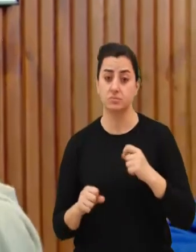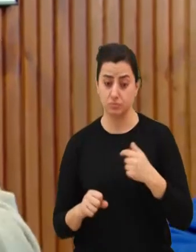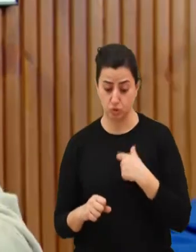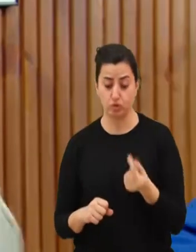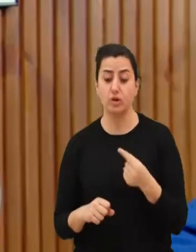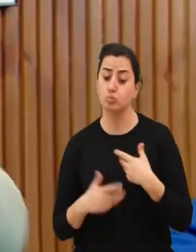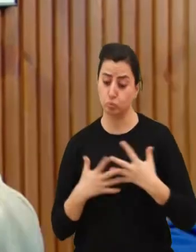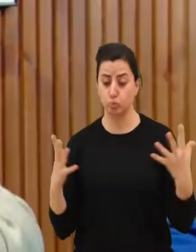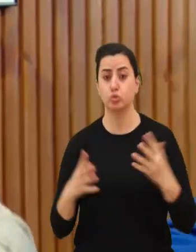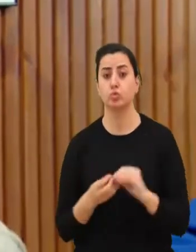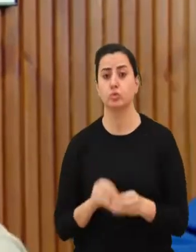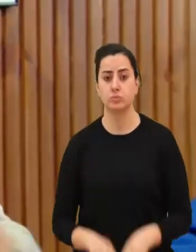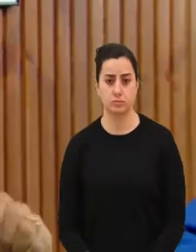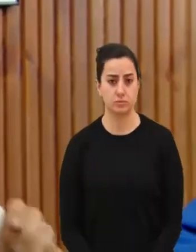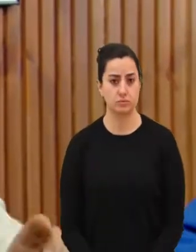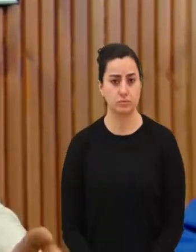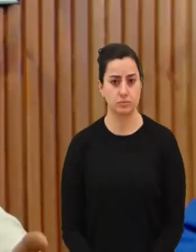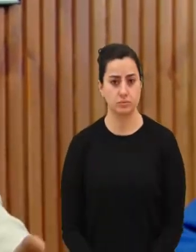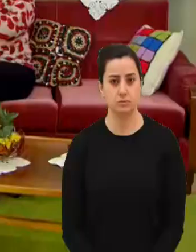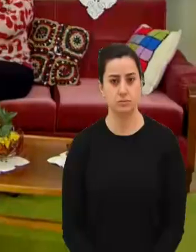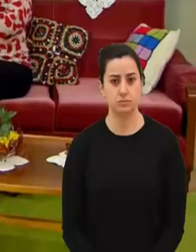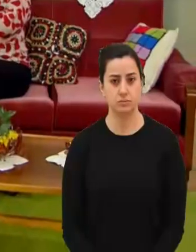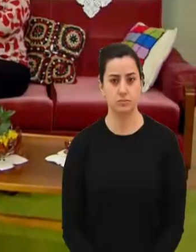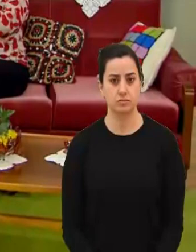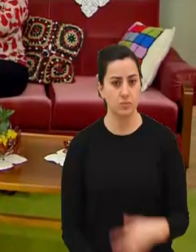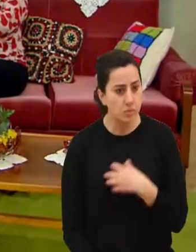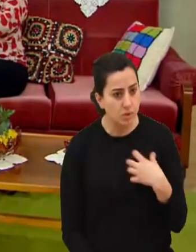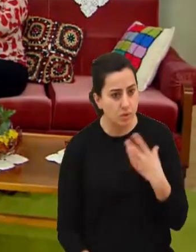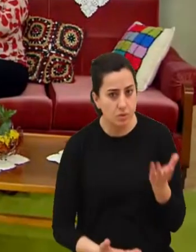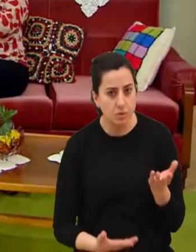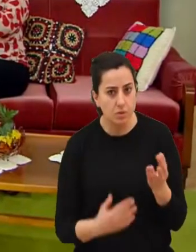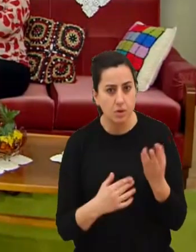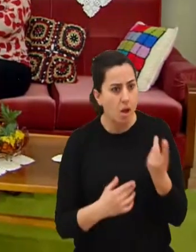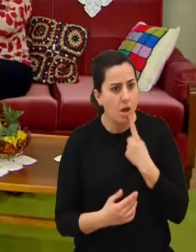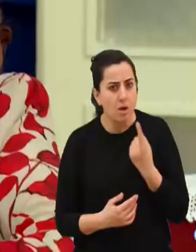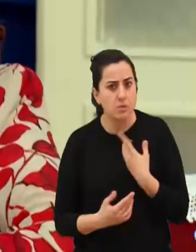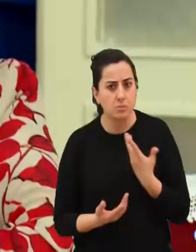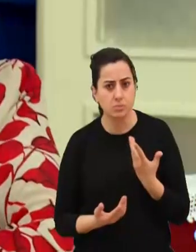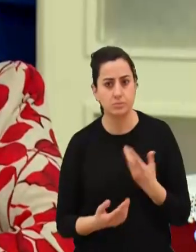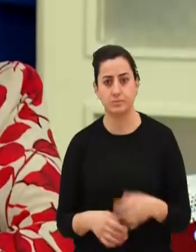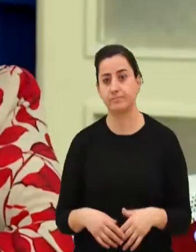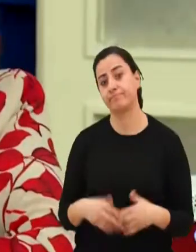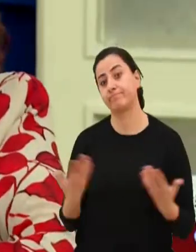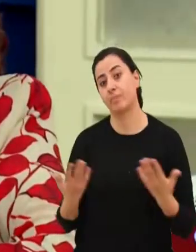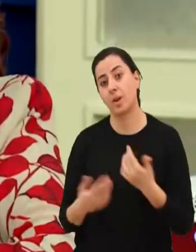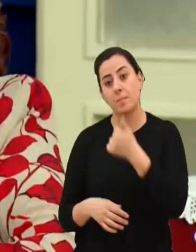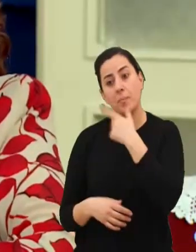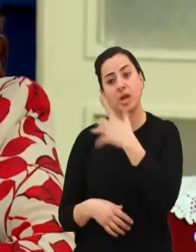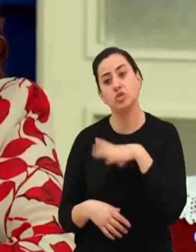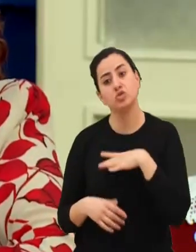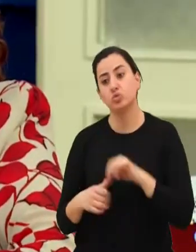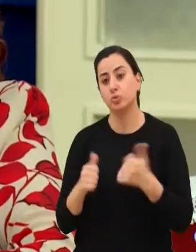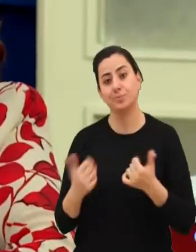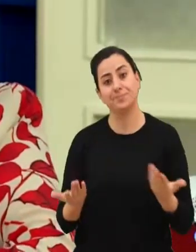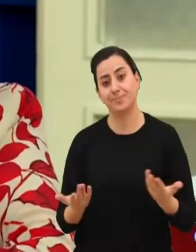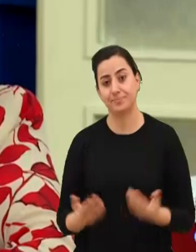benim için büyük bir mesele. Anne. Anne bu nasıl haber ya? Baban öyle istedi